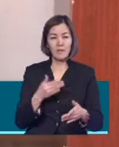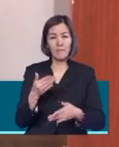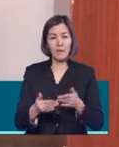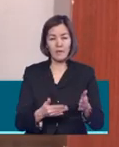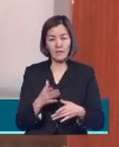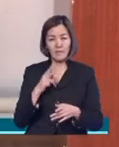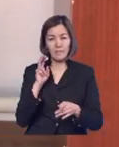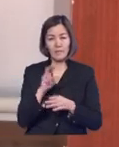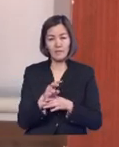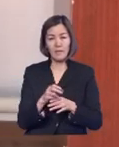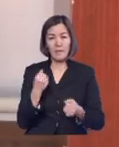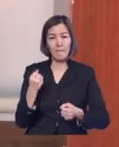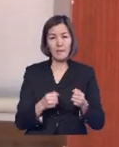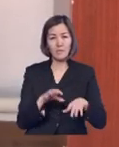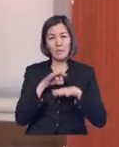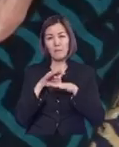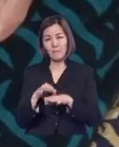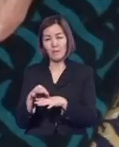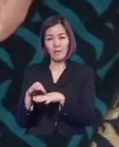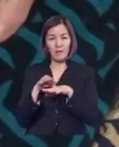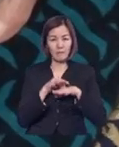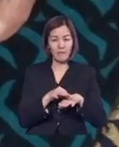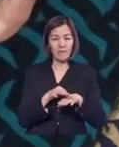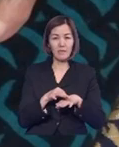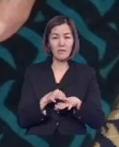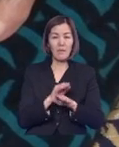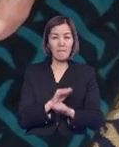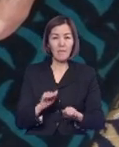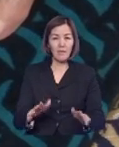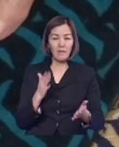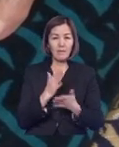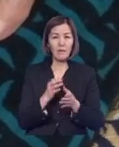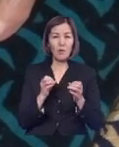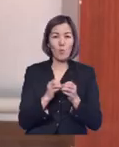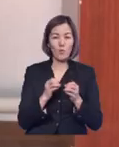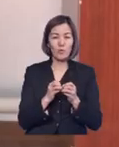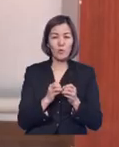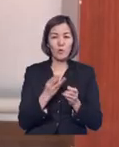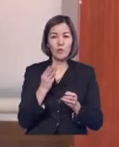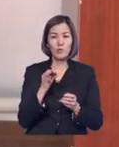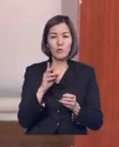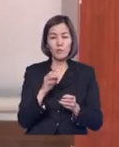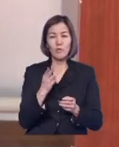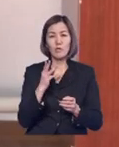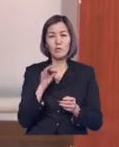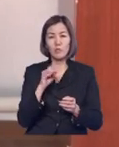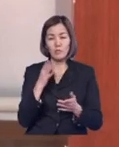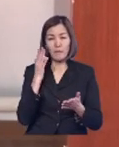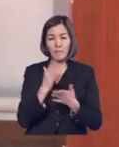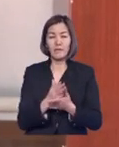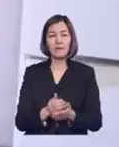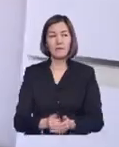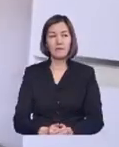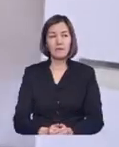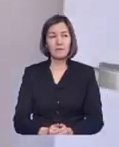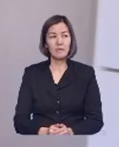жерге машинамен алып барады. Немереміз 10, шөбере біреу. Шөпшек бар, екі шөпшек